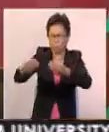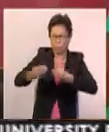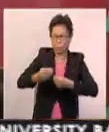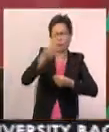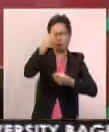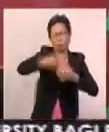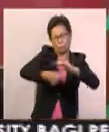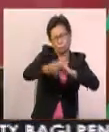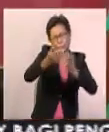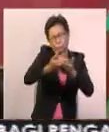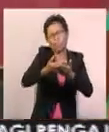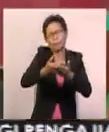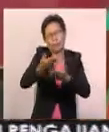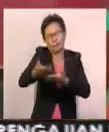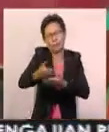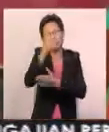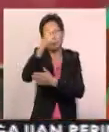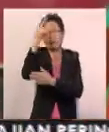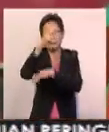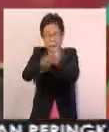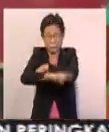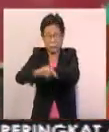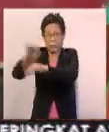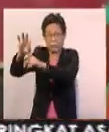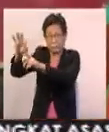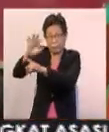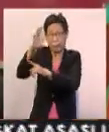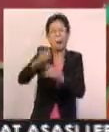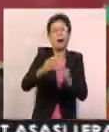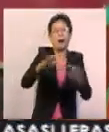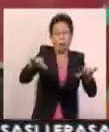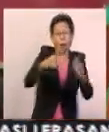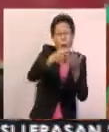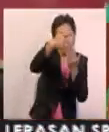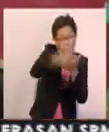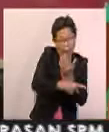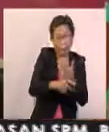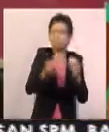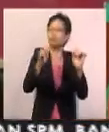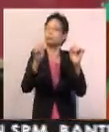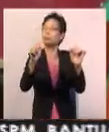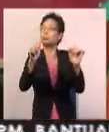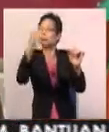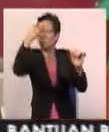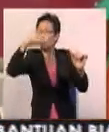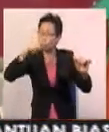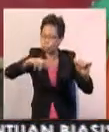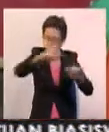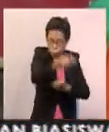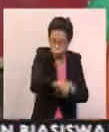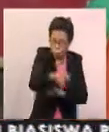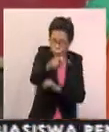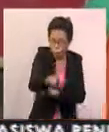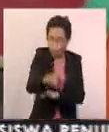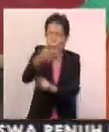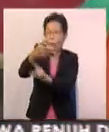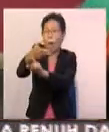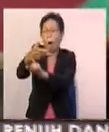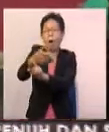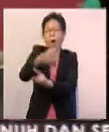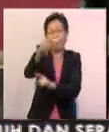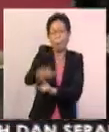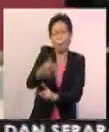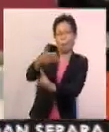beli. Syukur sebab kerajaan negeri telah ambil satu inisiatif yang begitu baik untuk penduduk-penduduk yang diusir